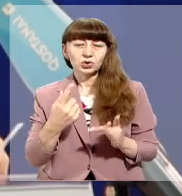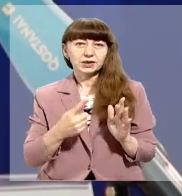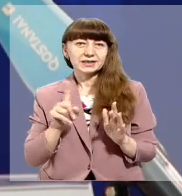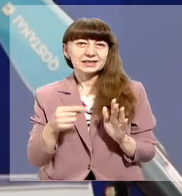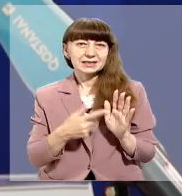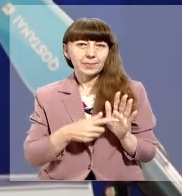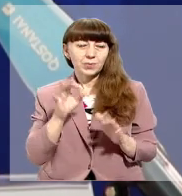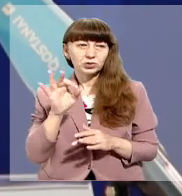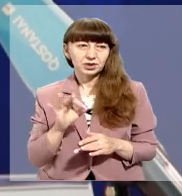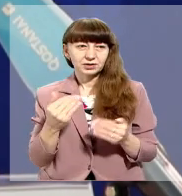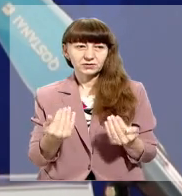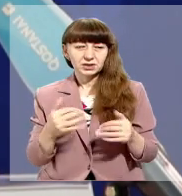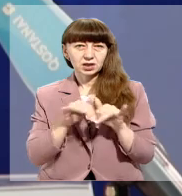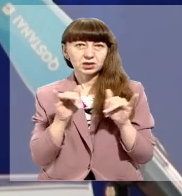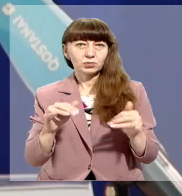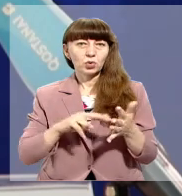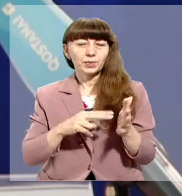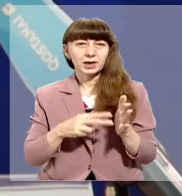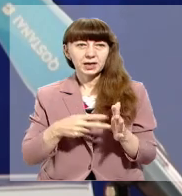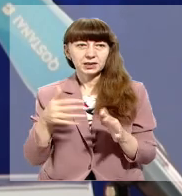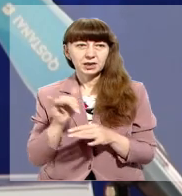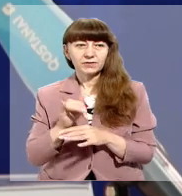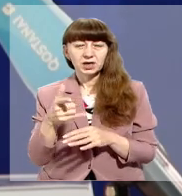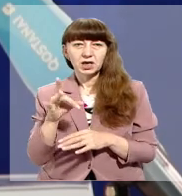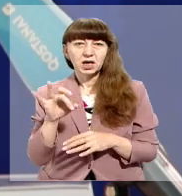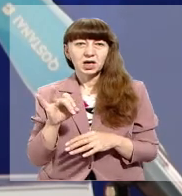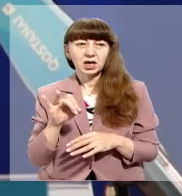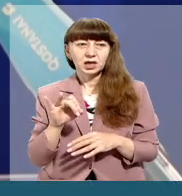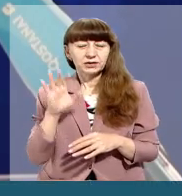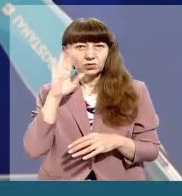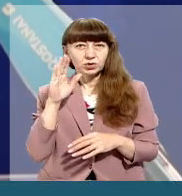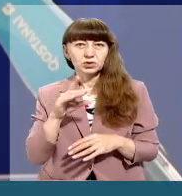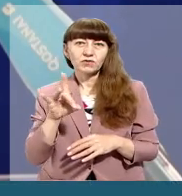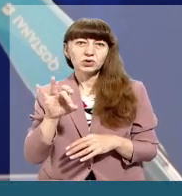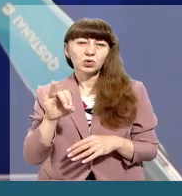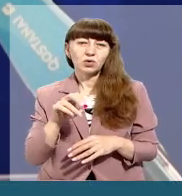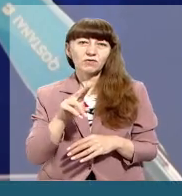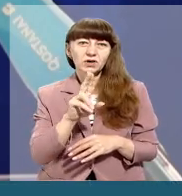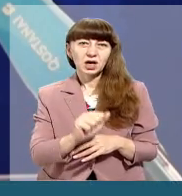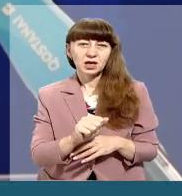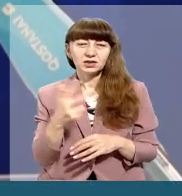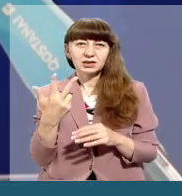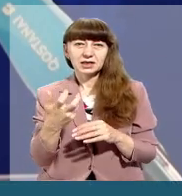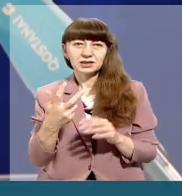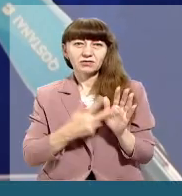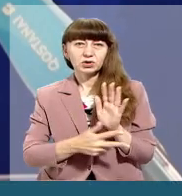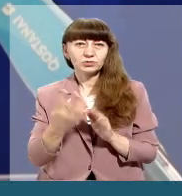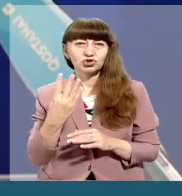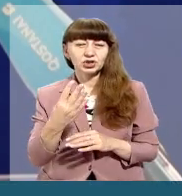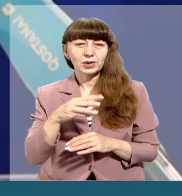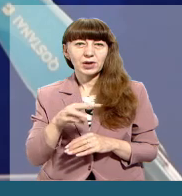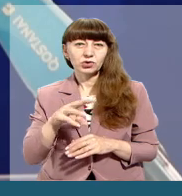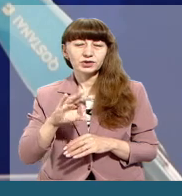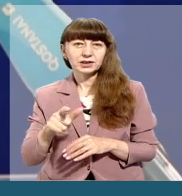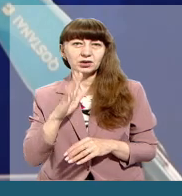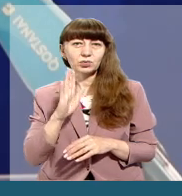94,7%. Разработан также проект на строительство водоснабжения села Новоселовка на общую сумму 384 миллиона тенге, на